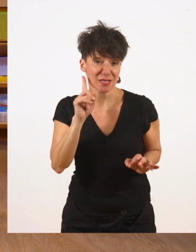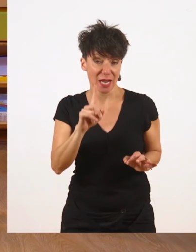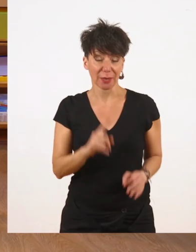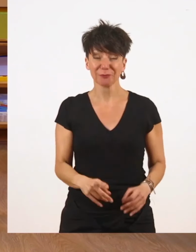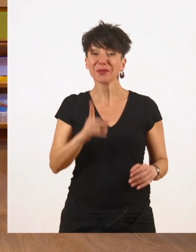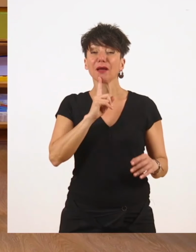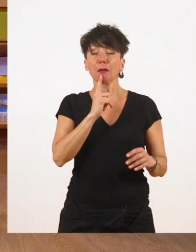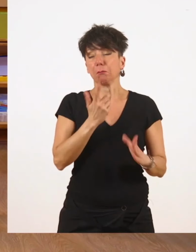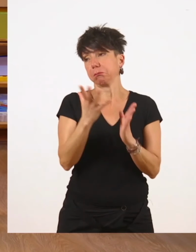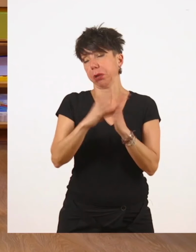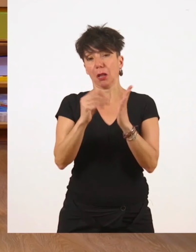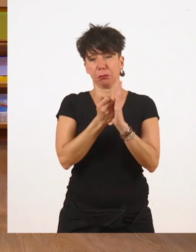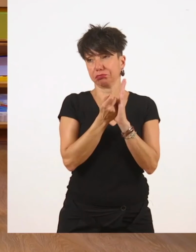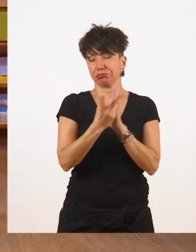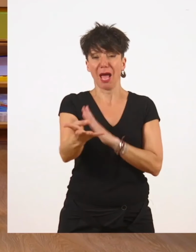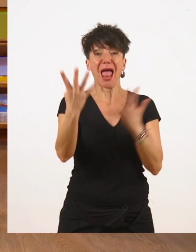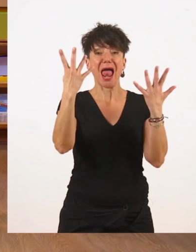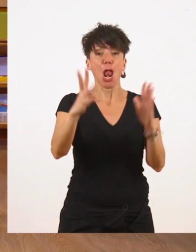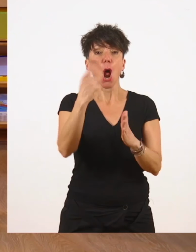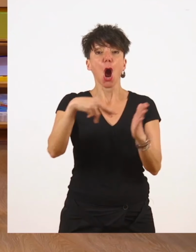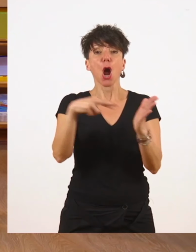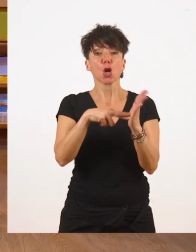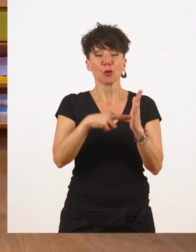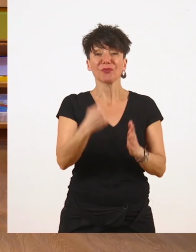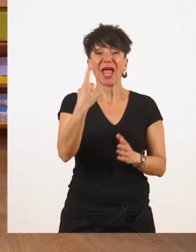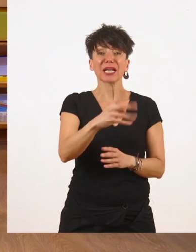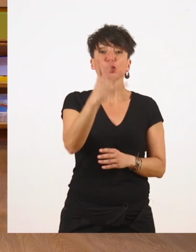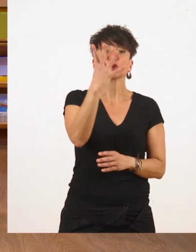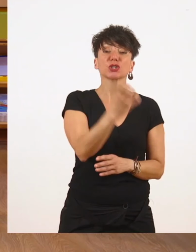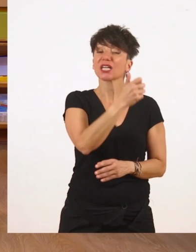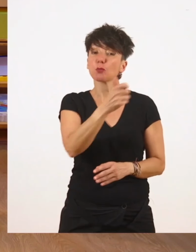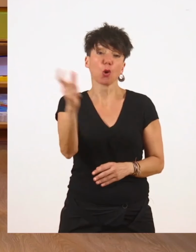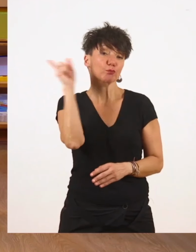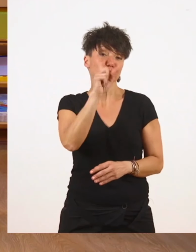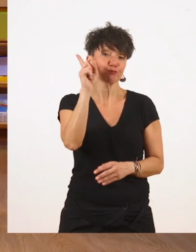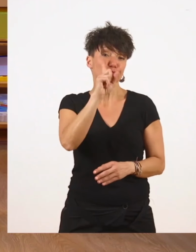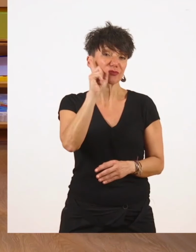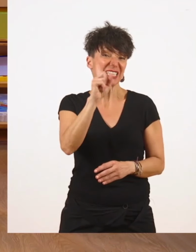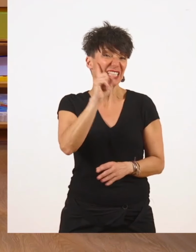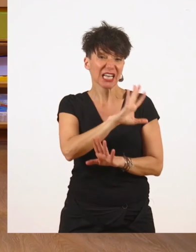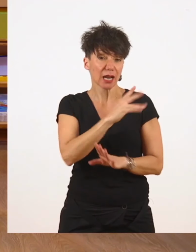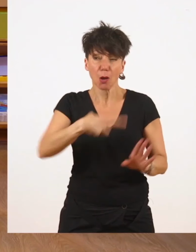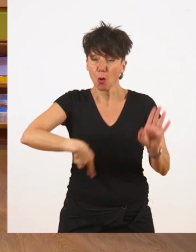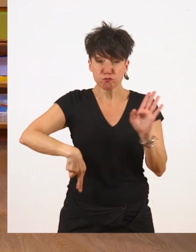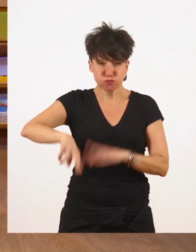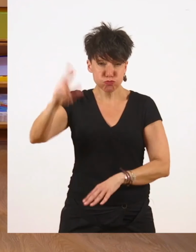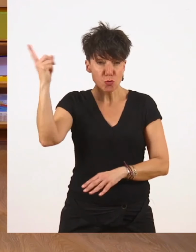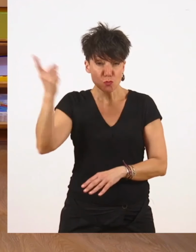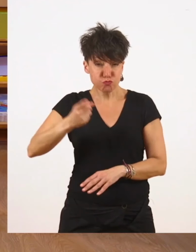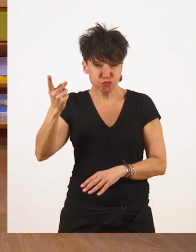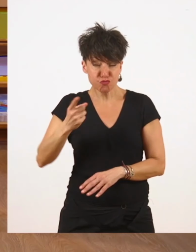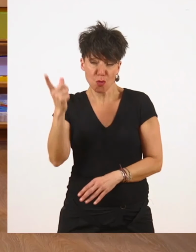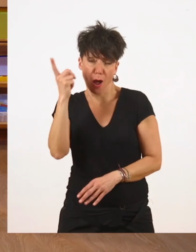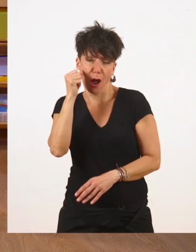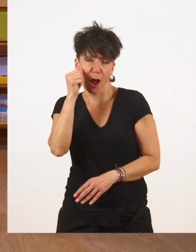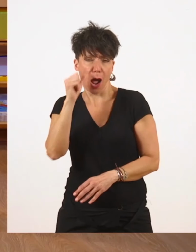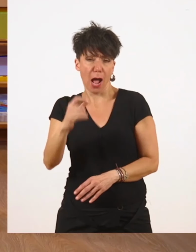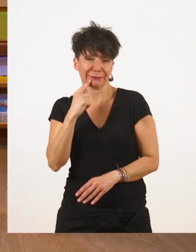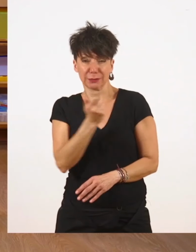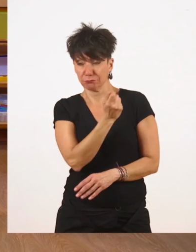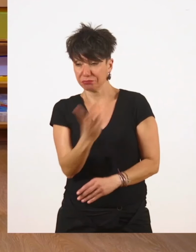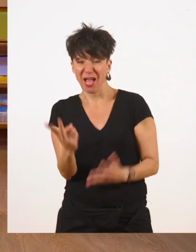ρόλους που έγραψα συνολικά, μόλις 140 ήταν γυναικοί. Μια αναλογία δηλαδή 1 προς 7. Μάλλον μου